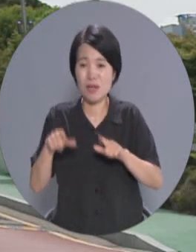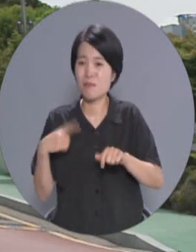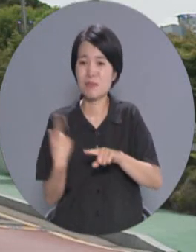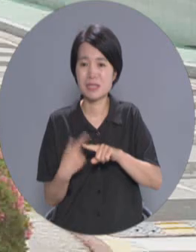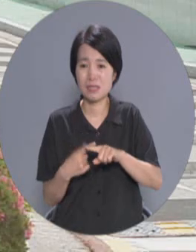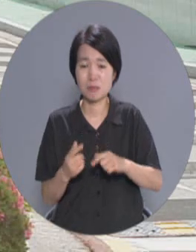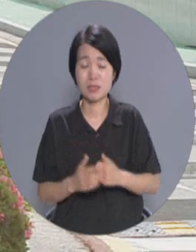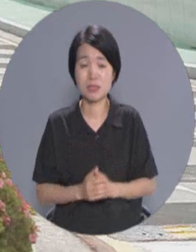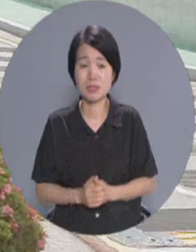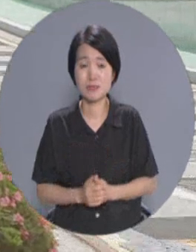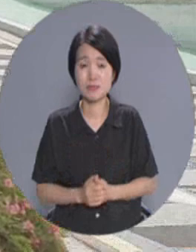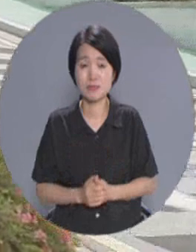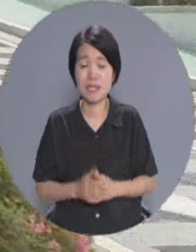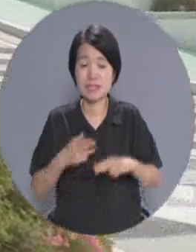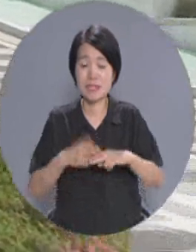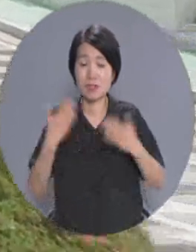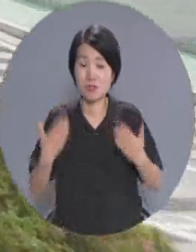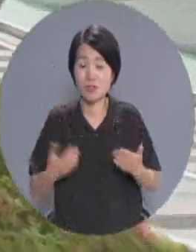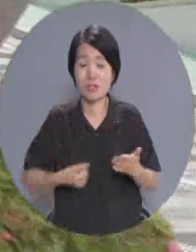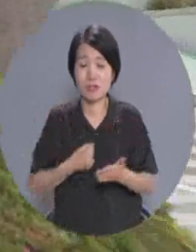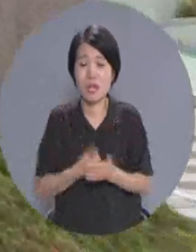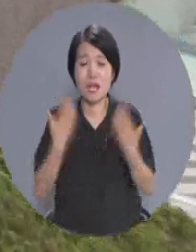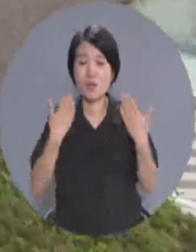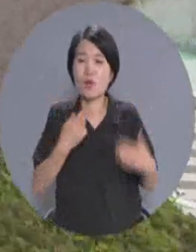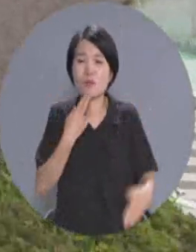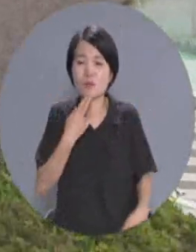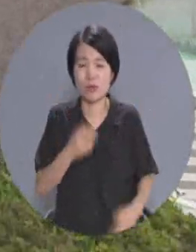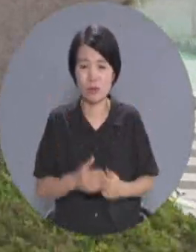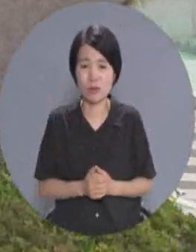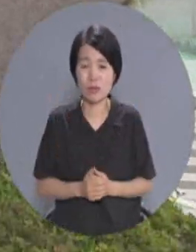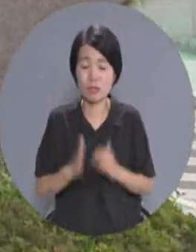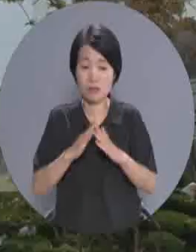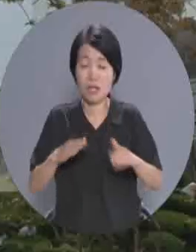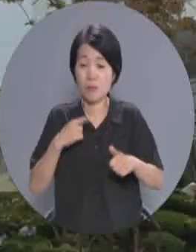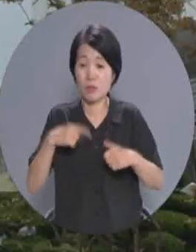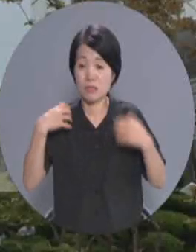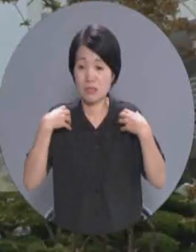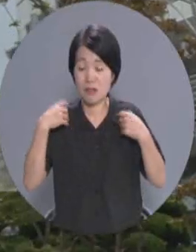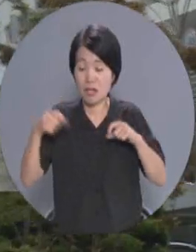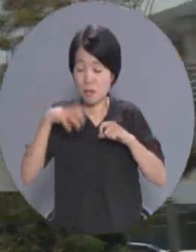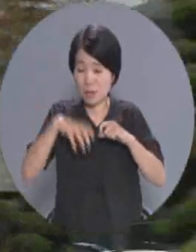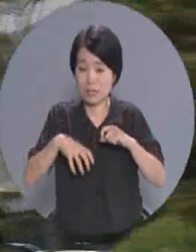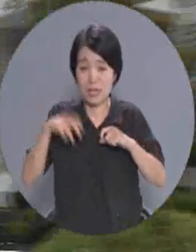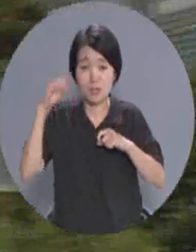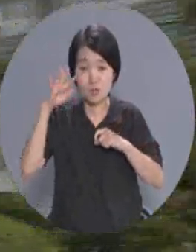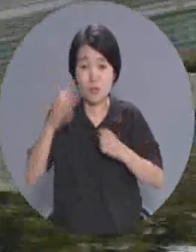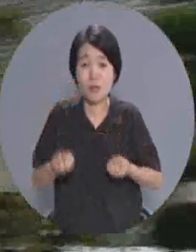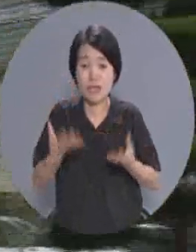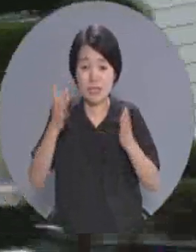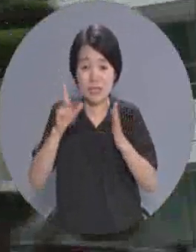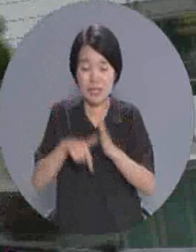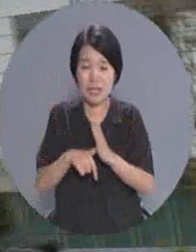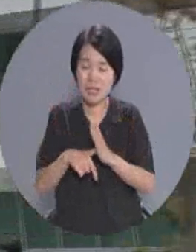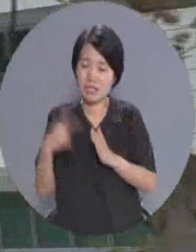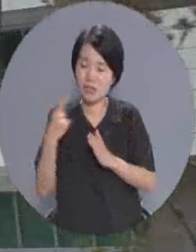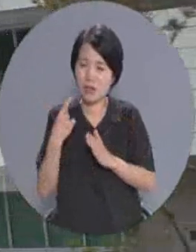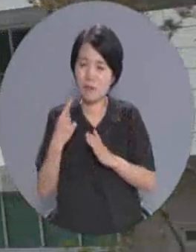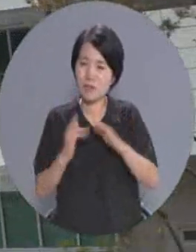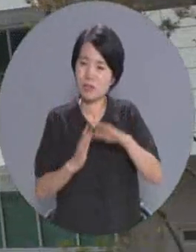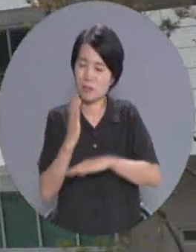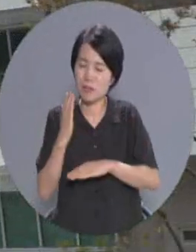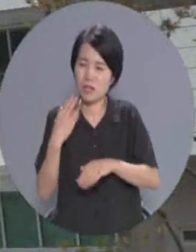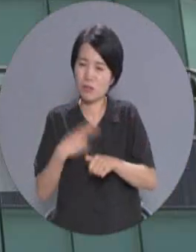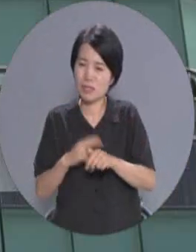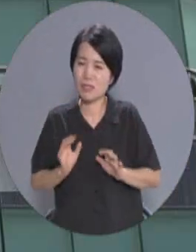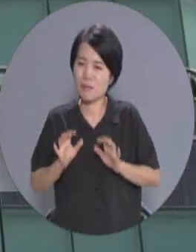마찬가지입니다. 재량 휴업을 결정한 학교는 없지만 전남도 교육청 앞에서 열리는 추모 행사에 1,000명이 넘는 교사들이